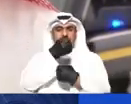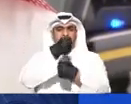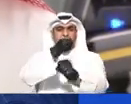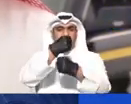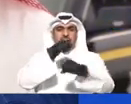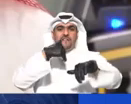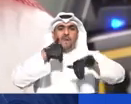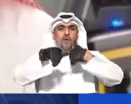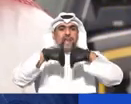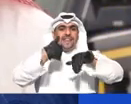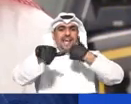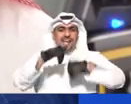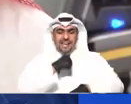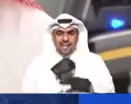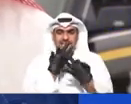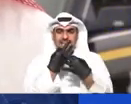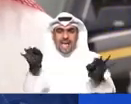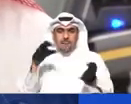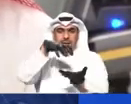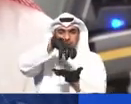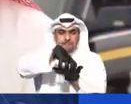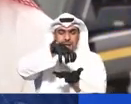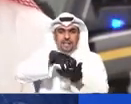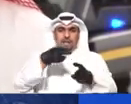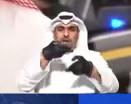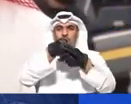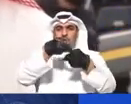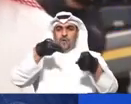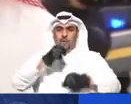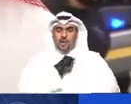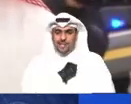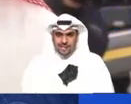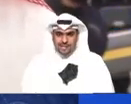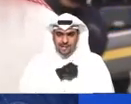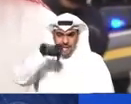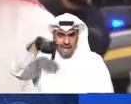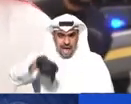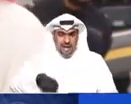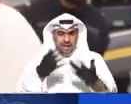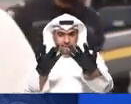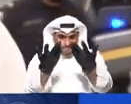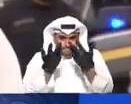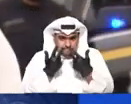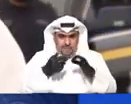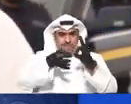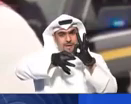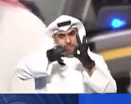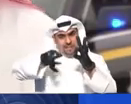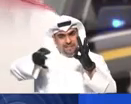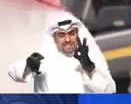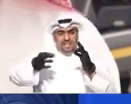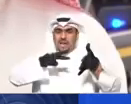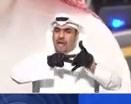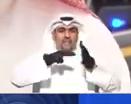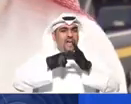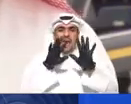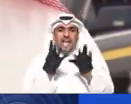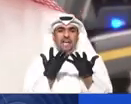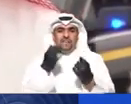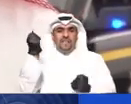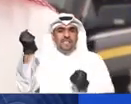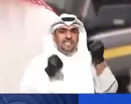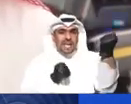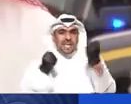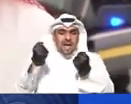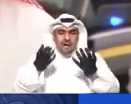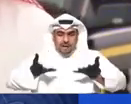جميع المناطق في المحافظات المتعددة، لتسليط الضوء أكثر على طبيعة هذا التنظيف وأيضا التعقيم اليوم الذي سيكون حاضر بقوة